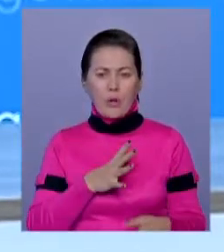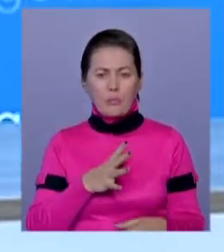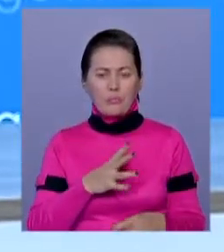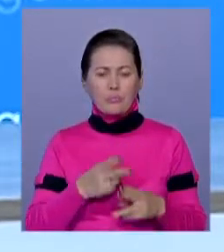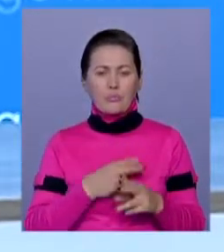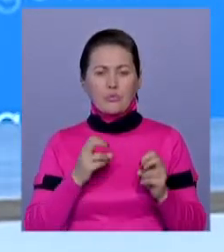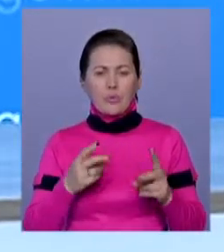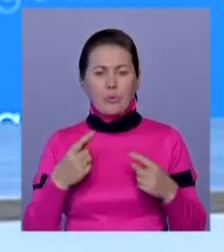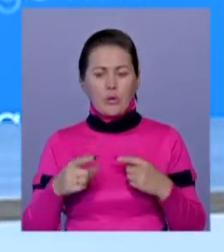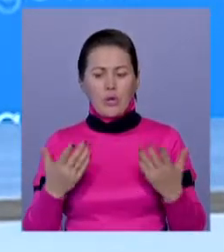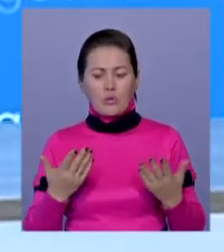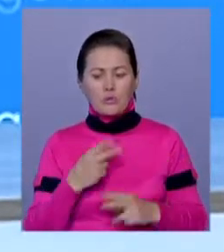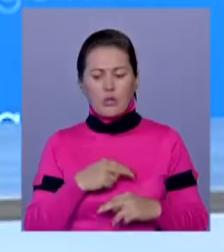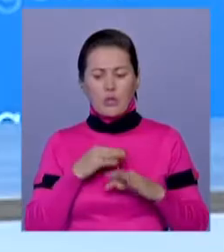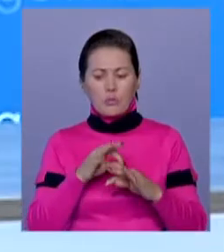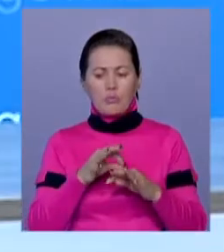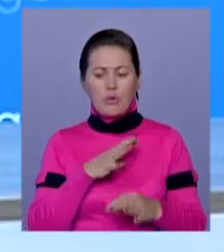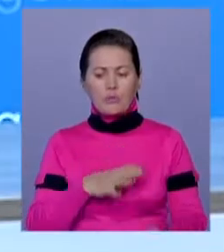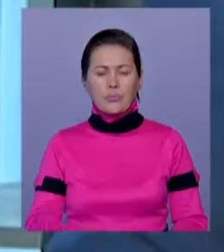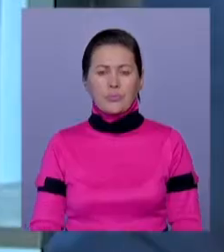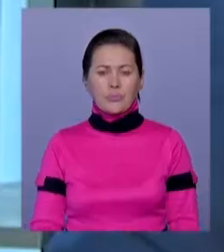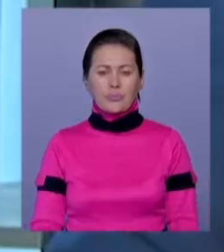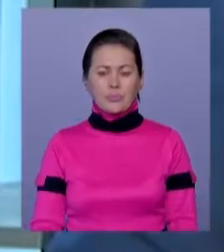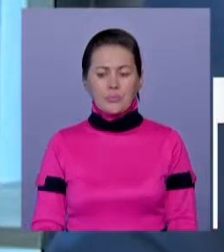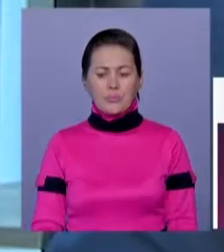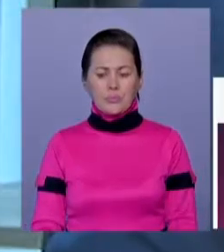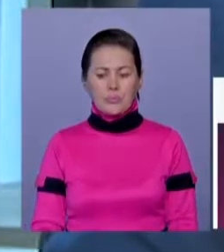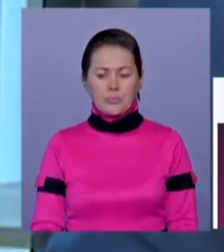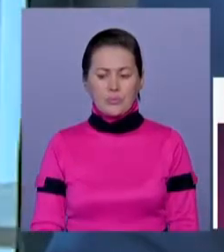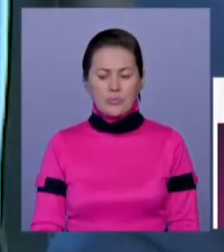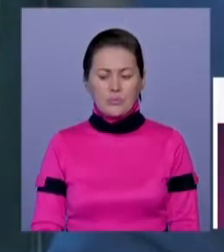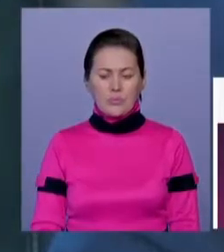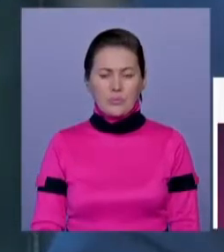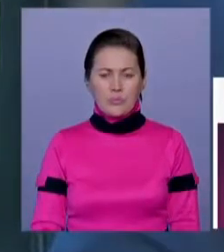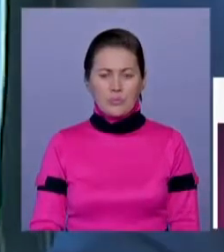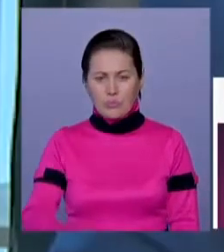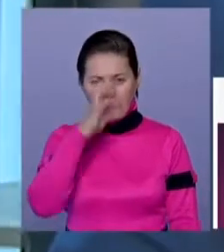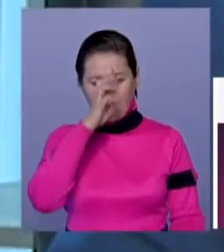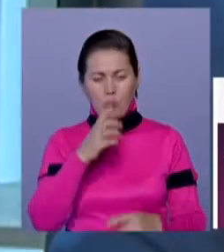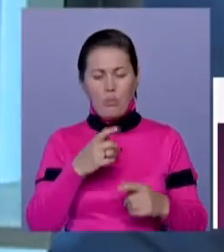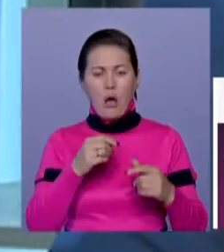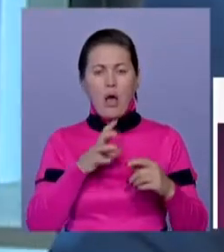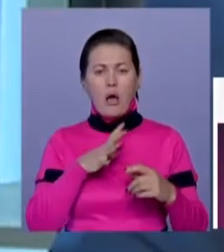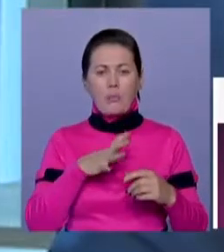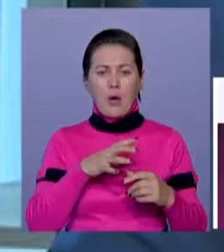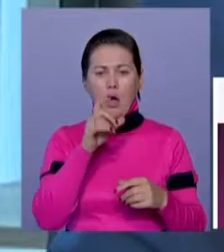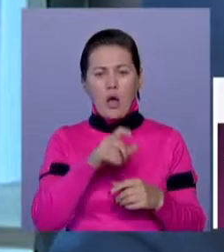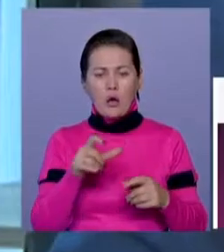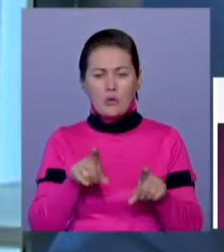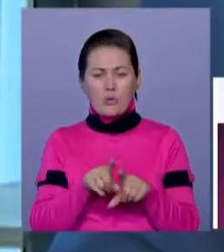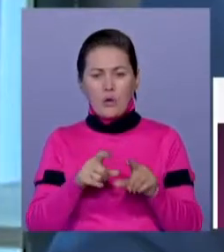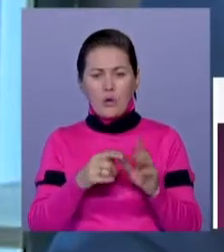қауіпсіздіктен бөлек қандай жұмыстарды атқаратын болады? Мемлекет басшысының ұлт жоспарының 68-ші қадамында азаматтық